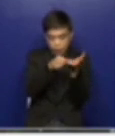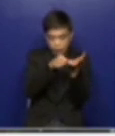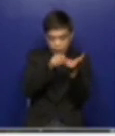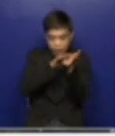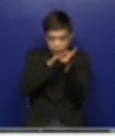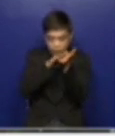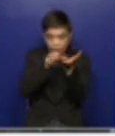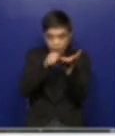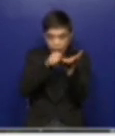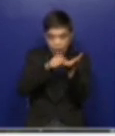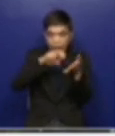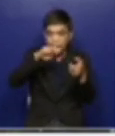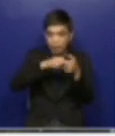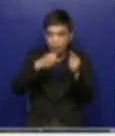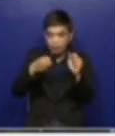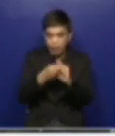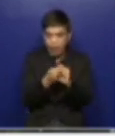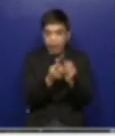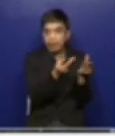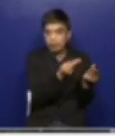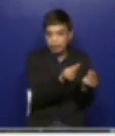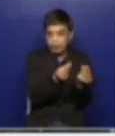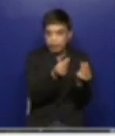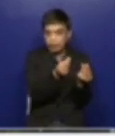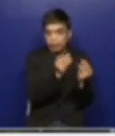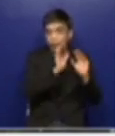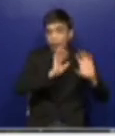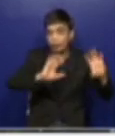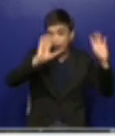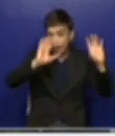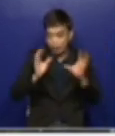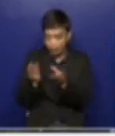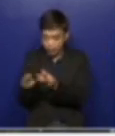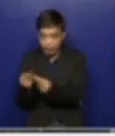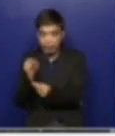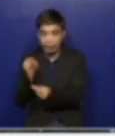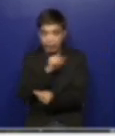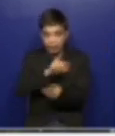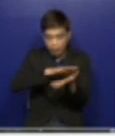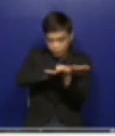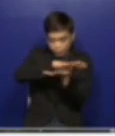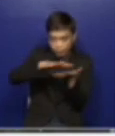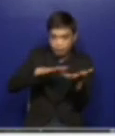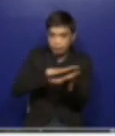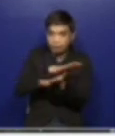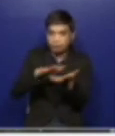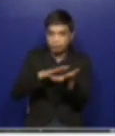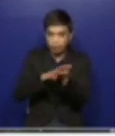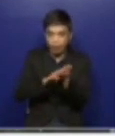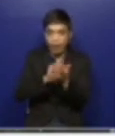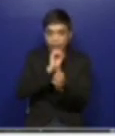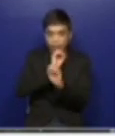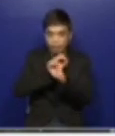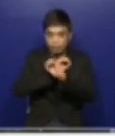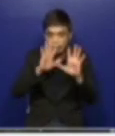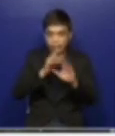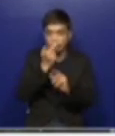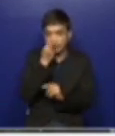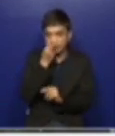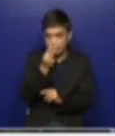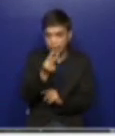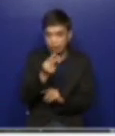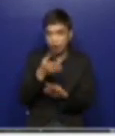ซ้อนที่ดินระหว่างหน่วยงานของรัฐที่ชัดเจนเป็นรูปธรรมก่อนที่จะลงม